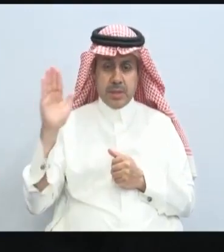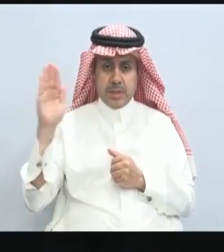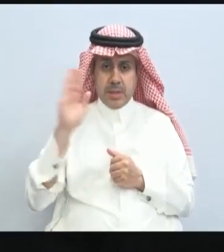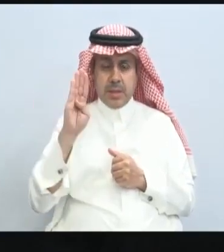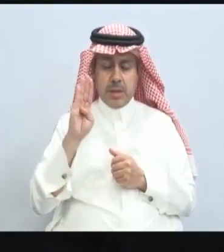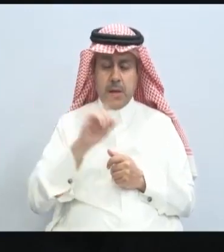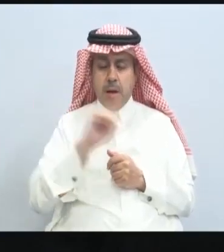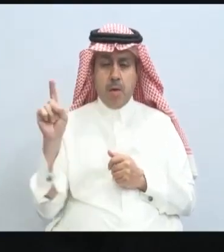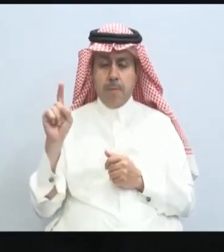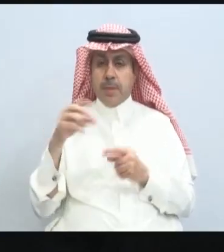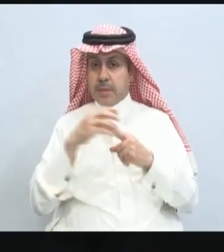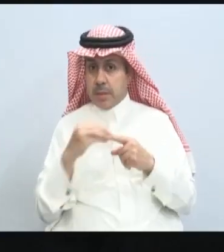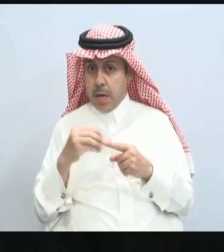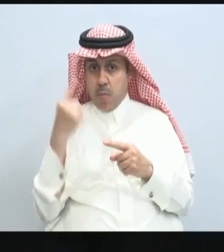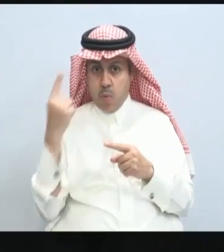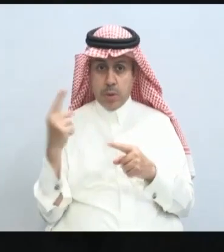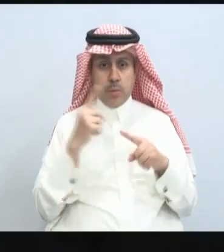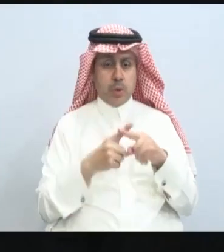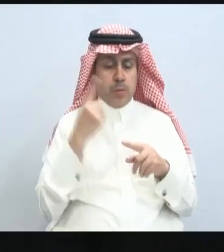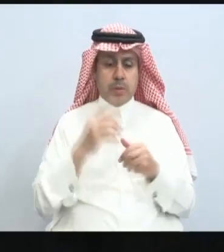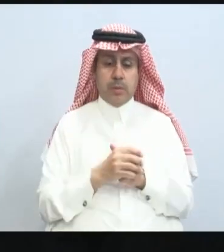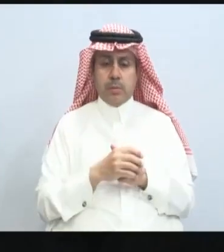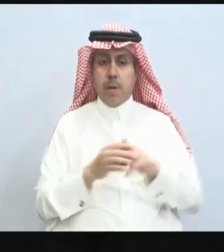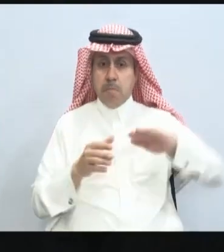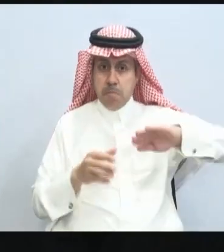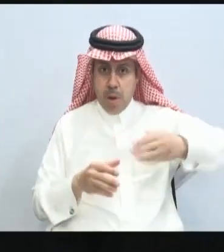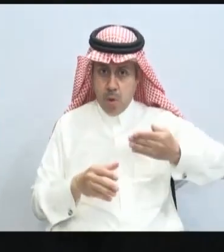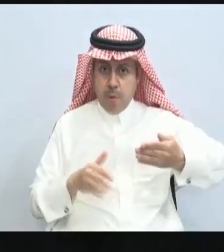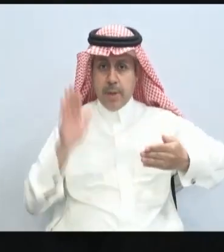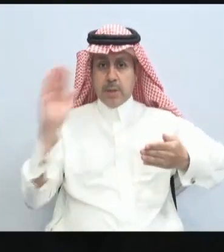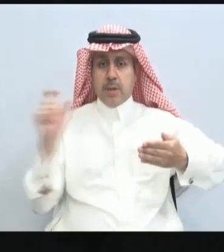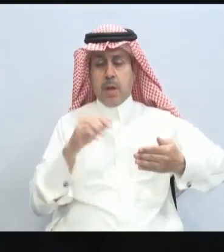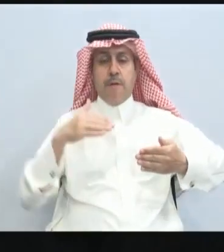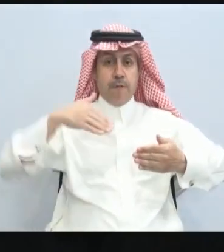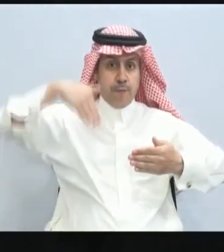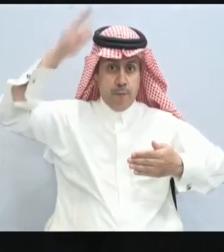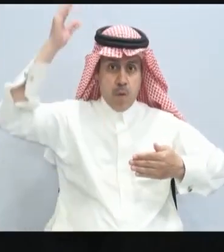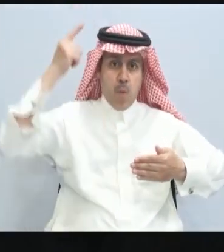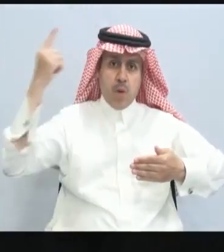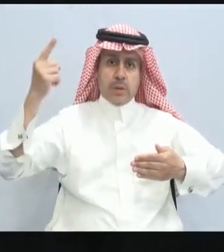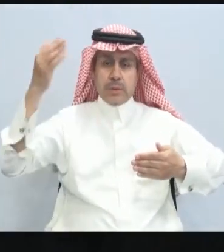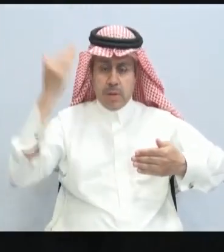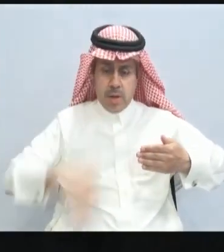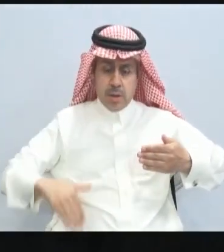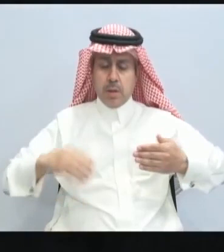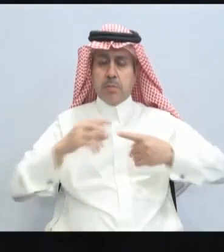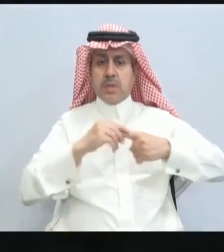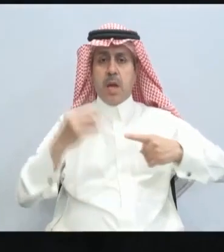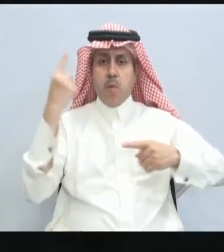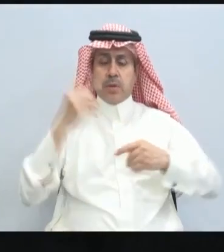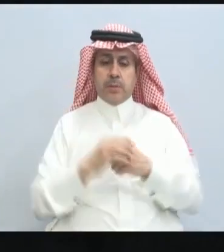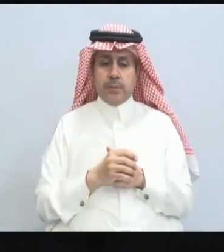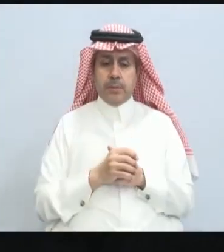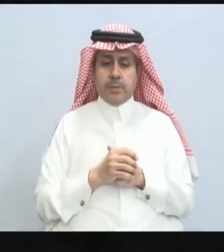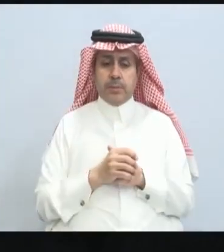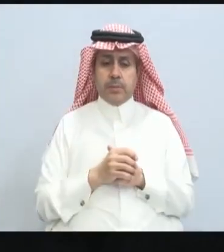يمكن يصير بين السالب واحد والموجب واحد لانه مقلوب لساين فدائما يصير اعلى من واحد او اقل من سالب واحد يعني اما ان يكون اعلى